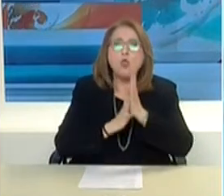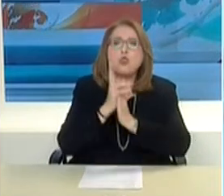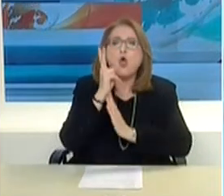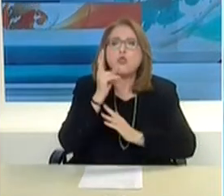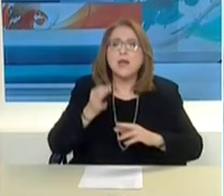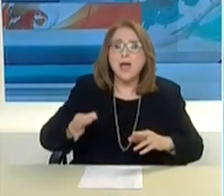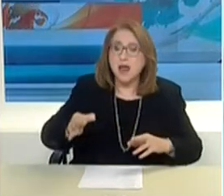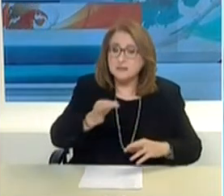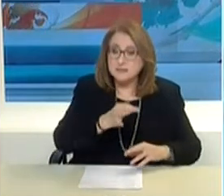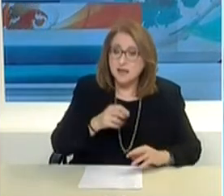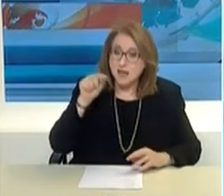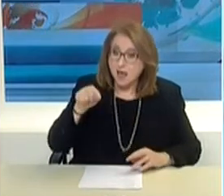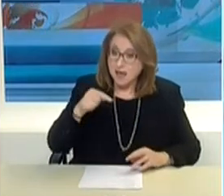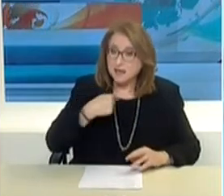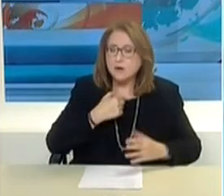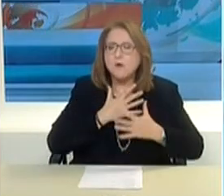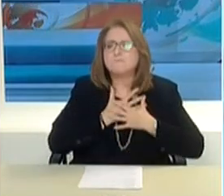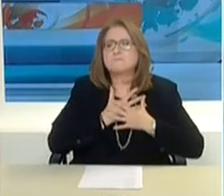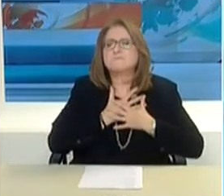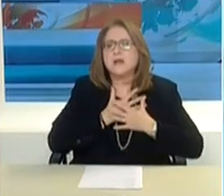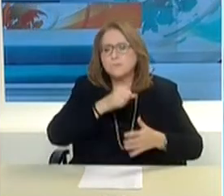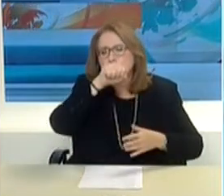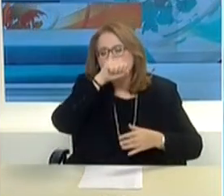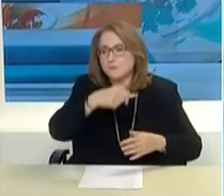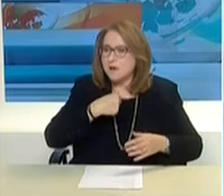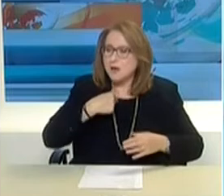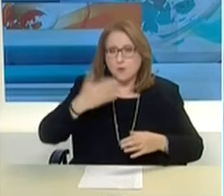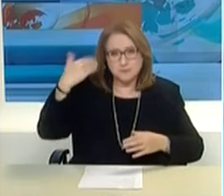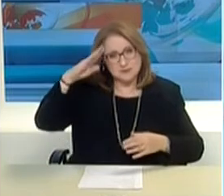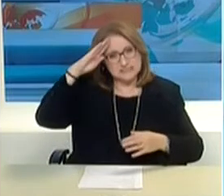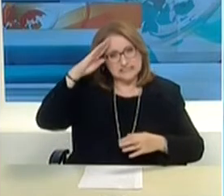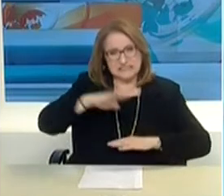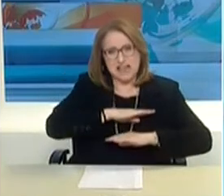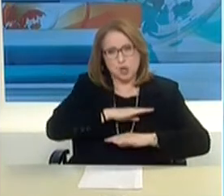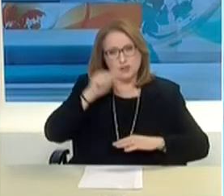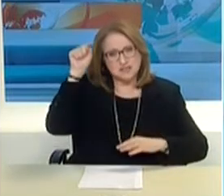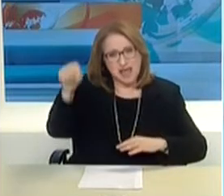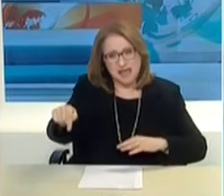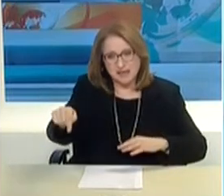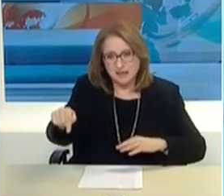Δωδεκάνησα, όπου και υπηρέτησα μεγάλο μέρος της στρατιωτικής μου θητείας και η